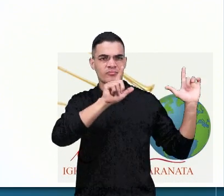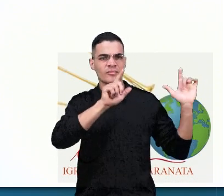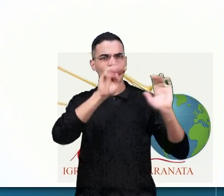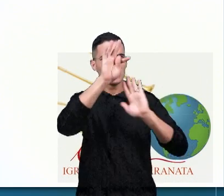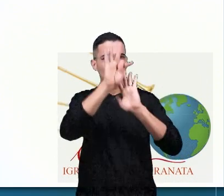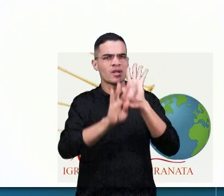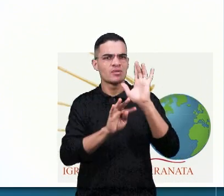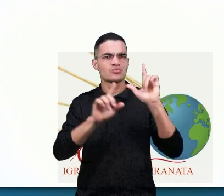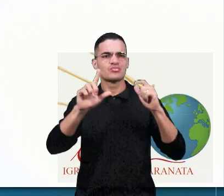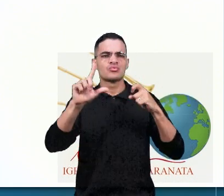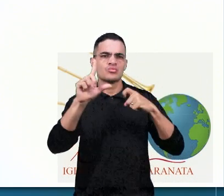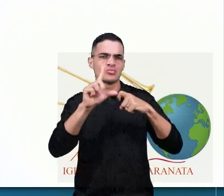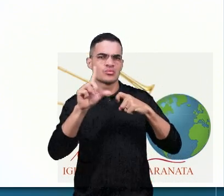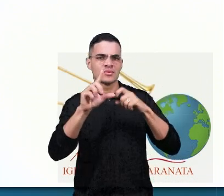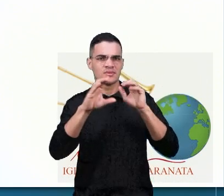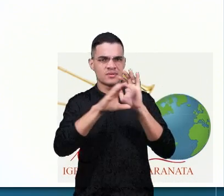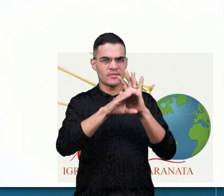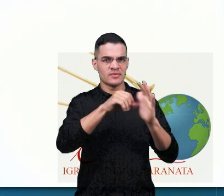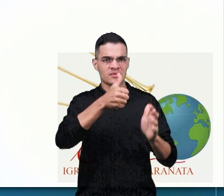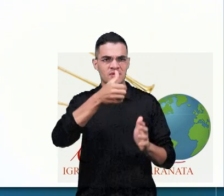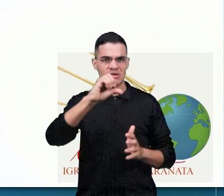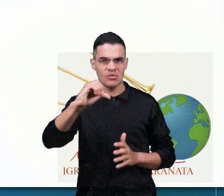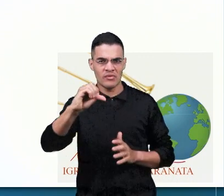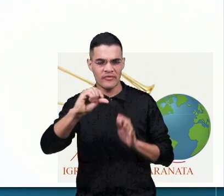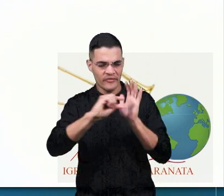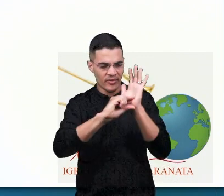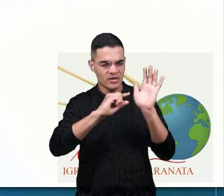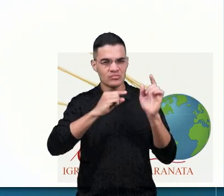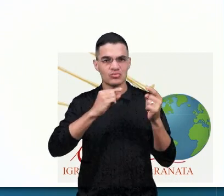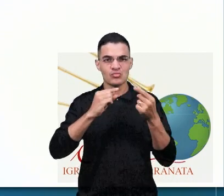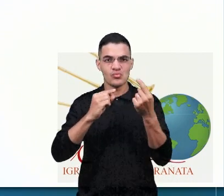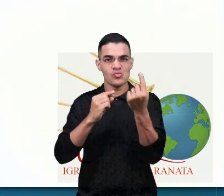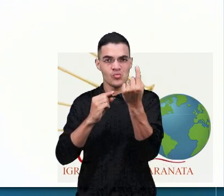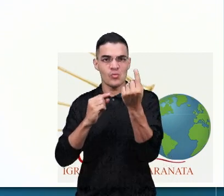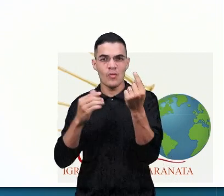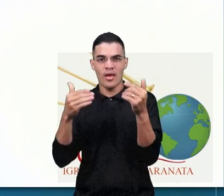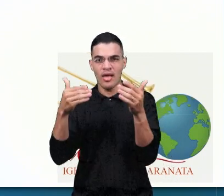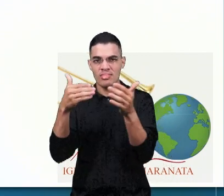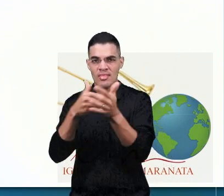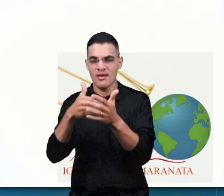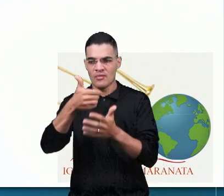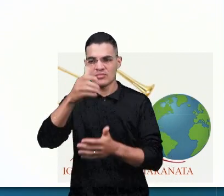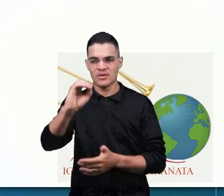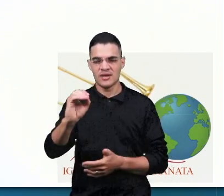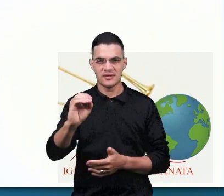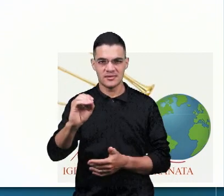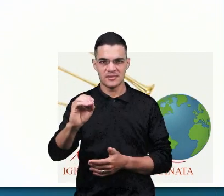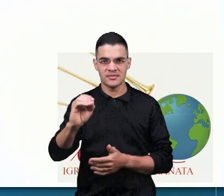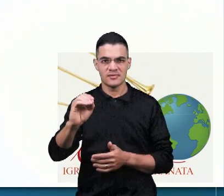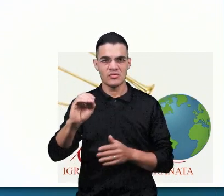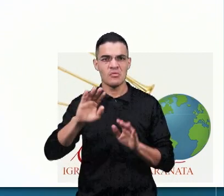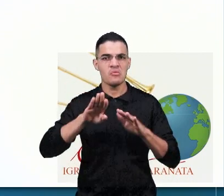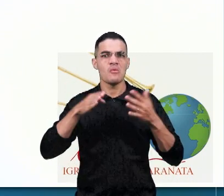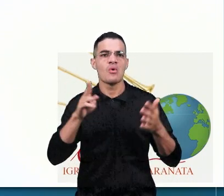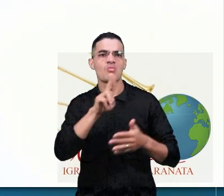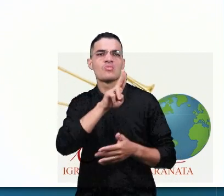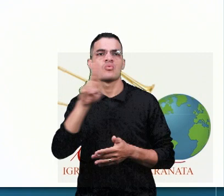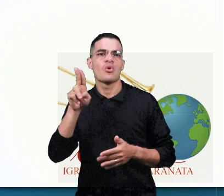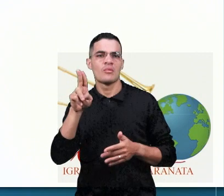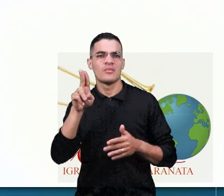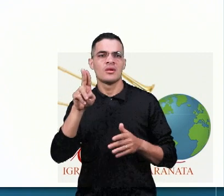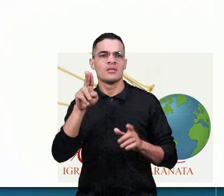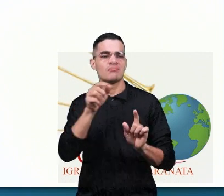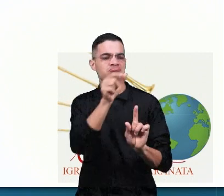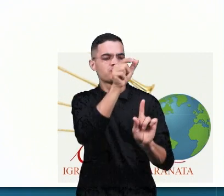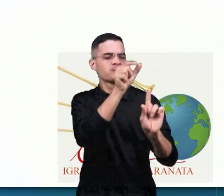texte de Luc, chapitre 19, versets de 1 à 10, quel est le nom du personnage